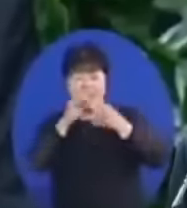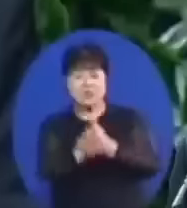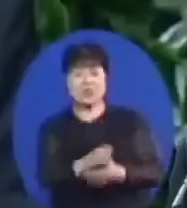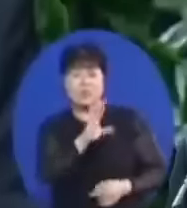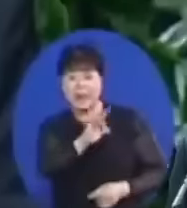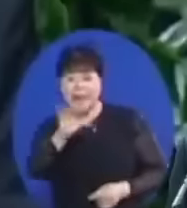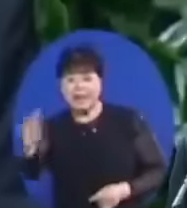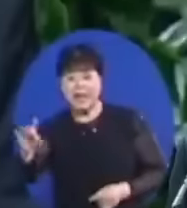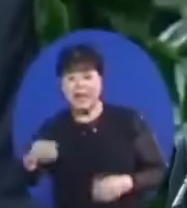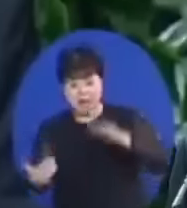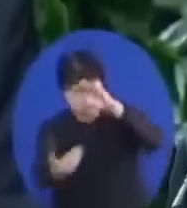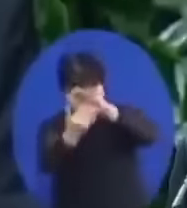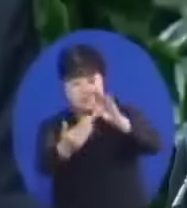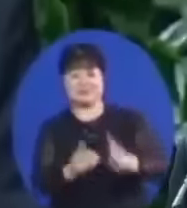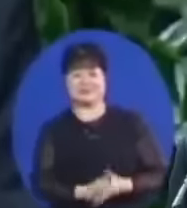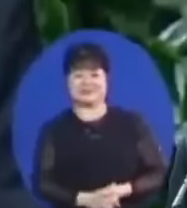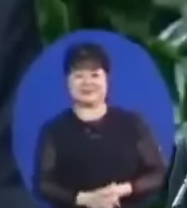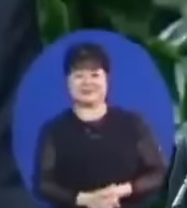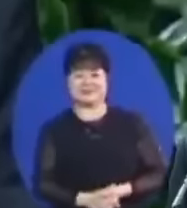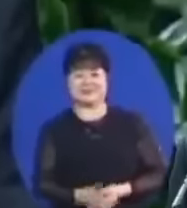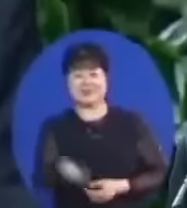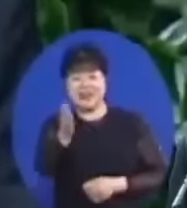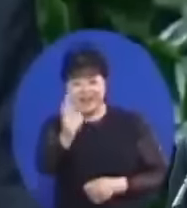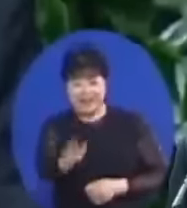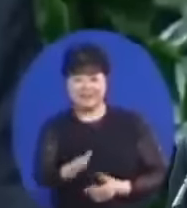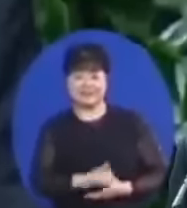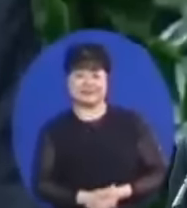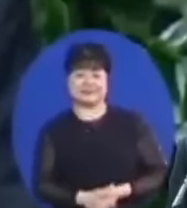기도마다 이루어졌습니다. 그러나